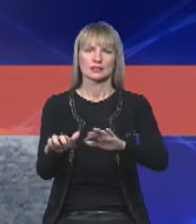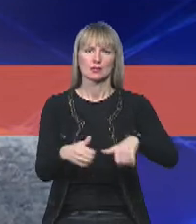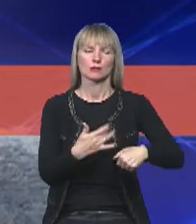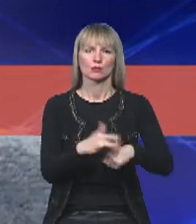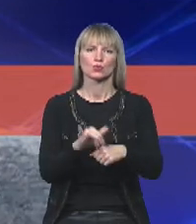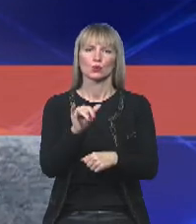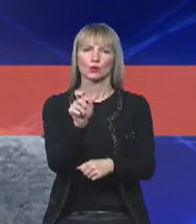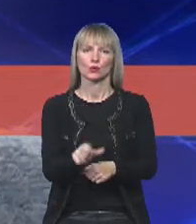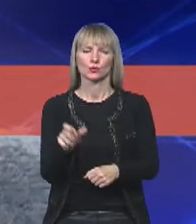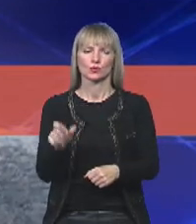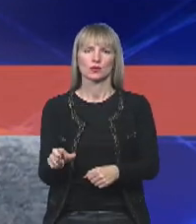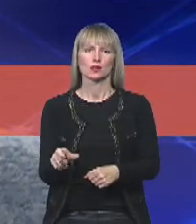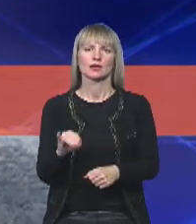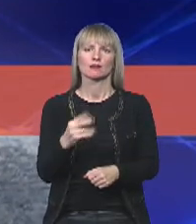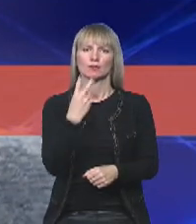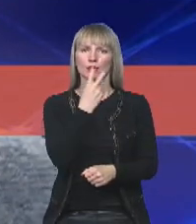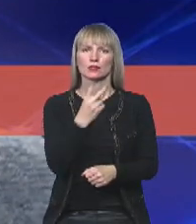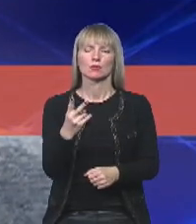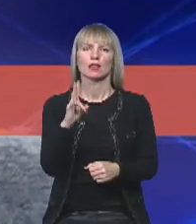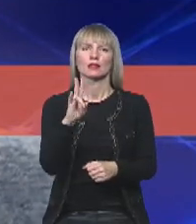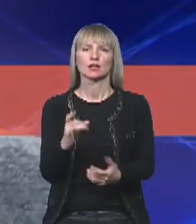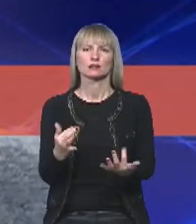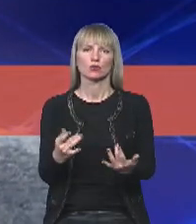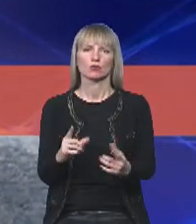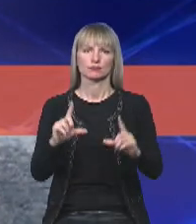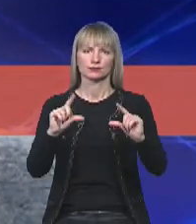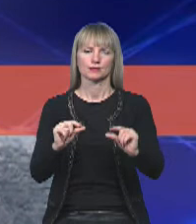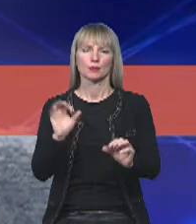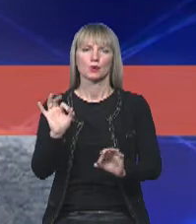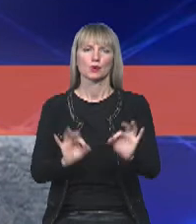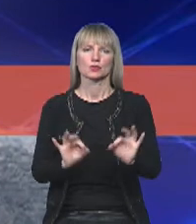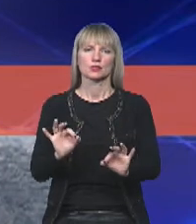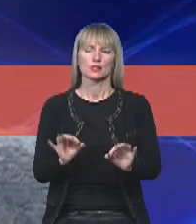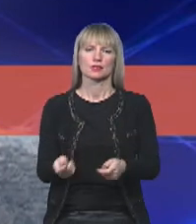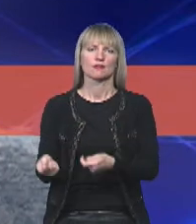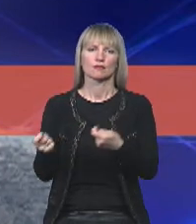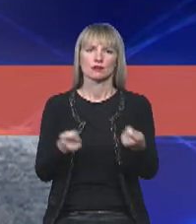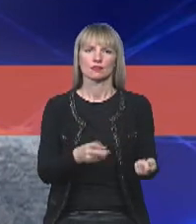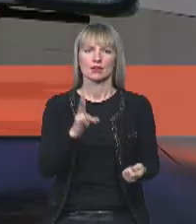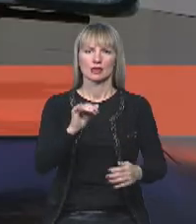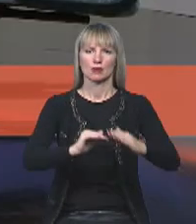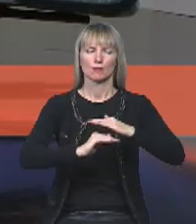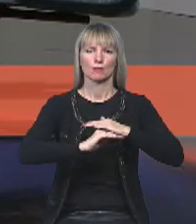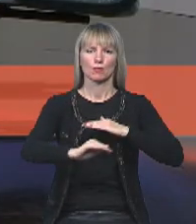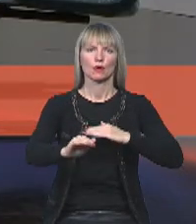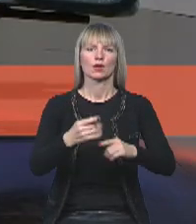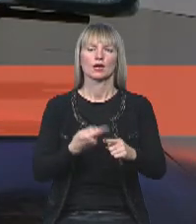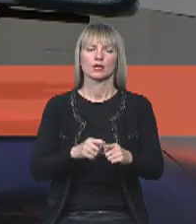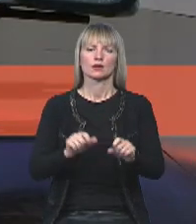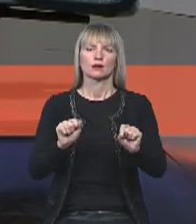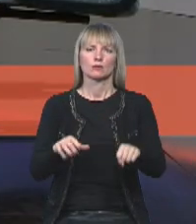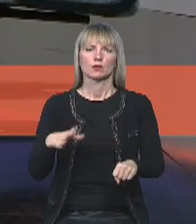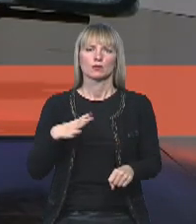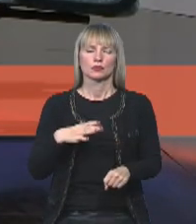мусор у населення, і ви посмотрите, наскільки впаде процент вивозу на полігони. Тобто це може бути